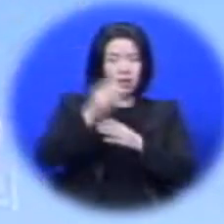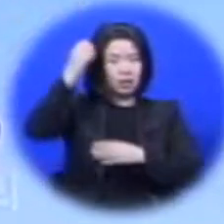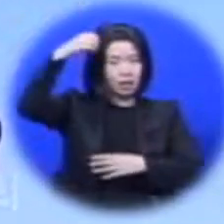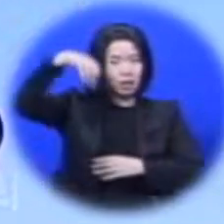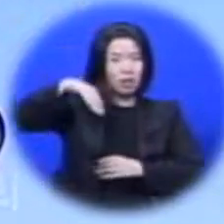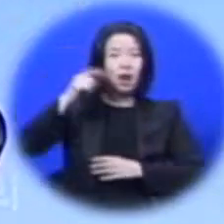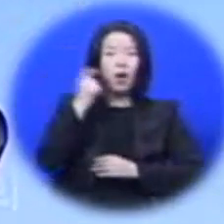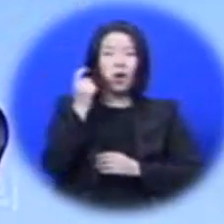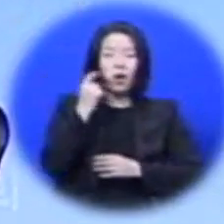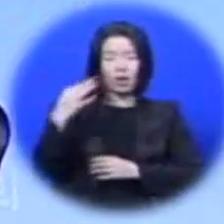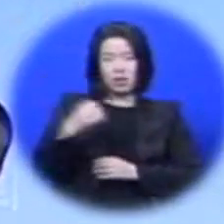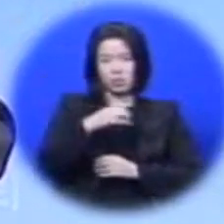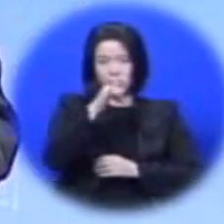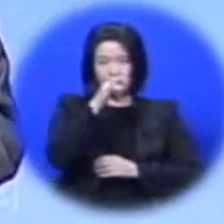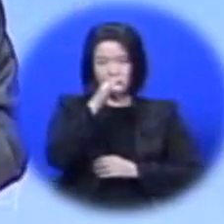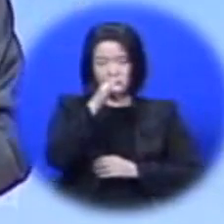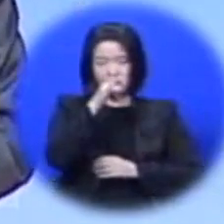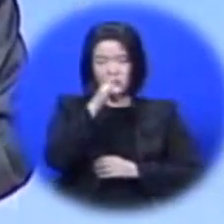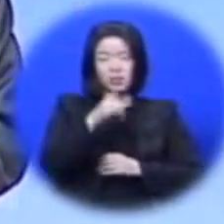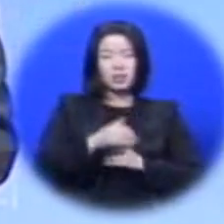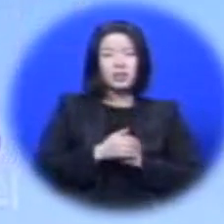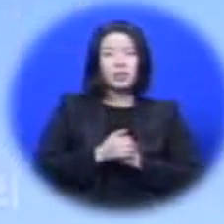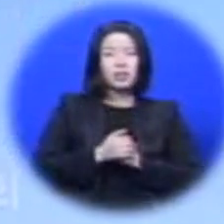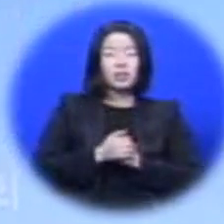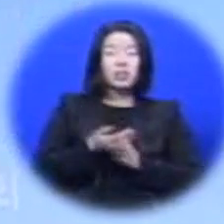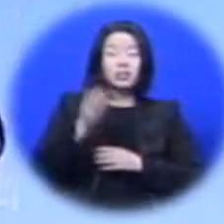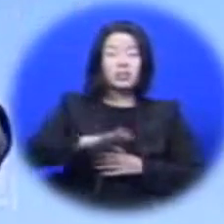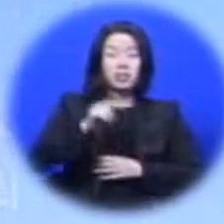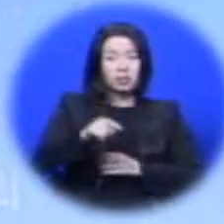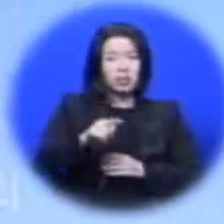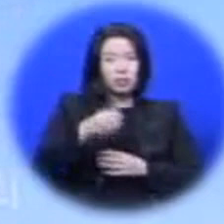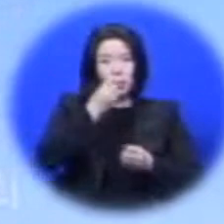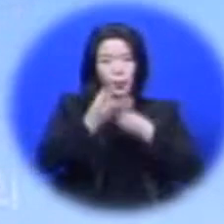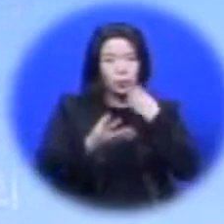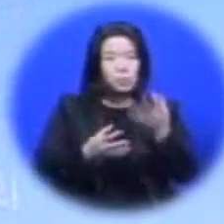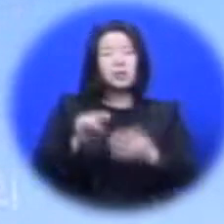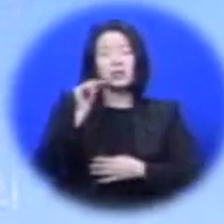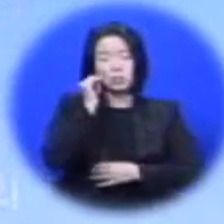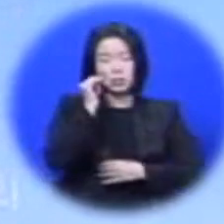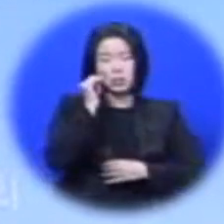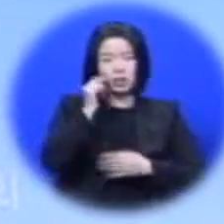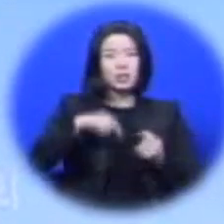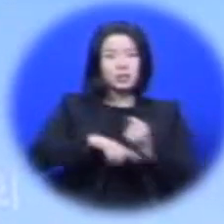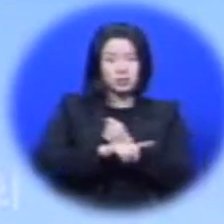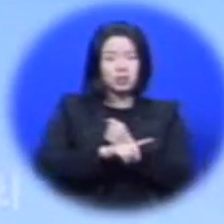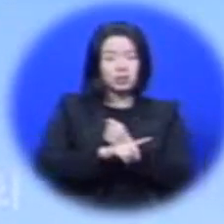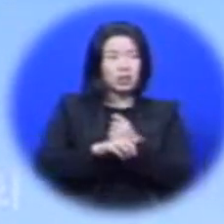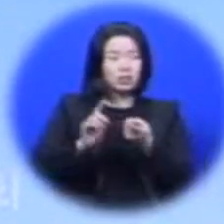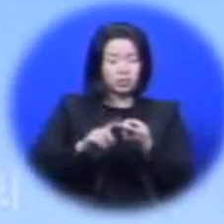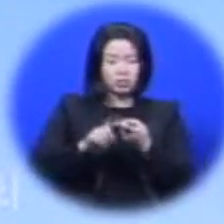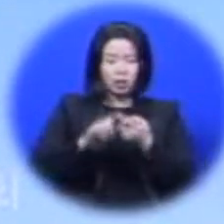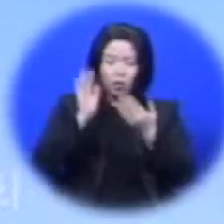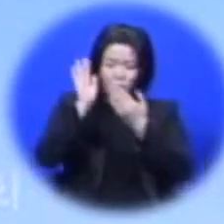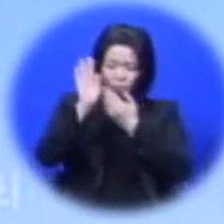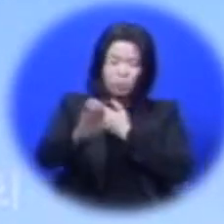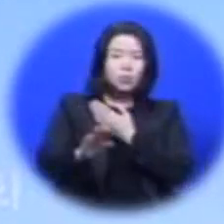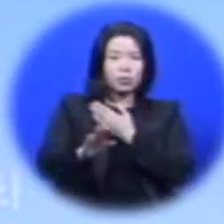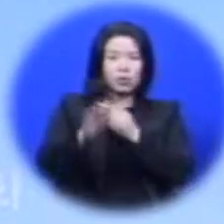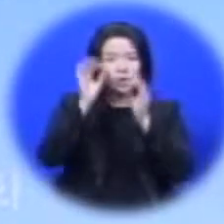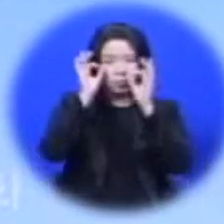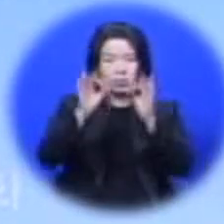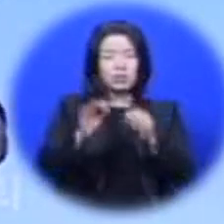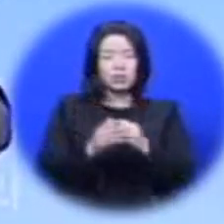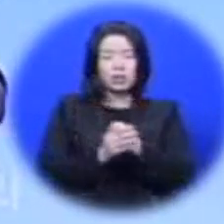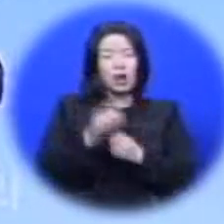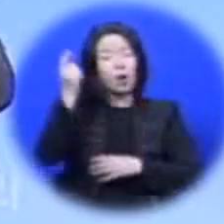박사학위를 가지고 있어요. 근데 이걸 고백을 못하겠다는 뜻이었다는 걸 나중에 알고 보니까